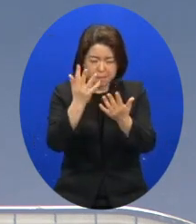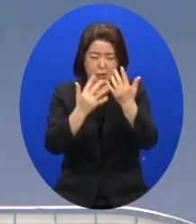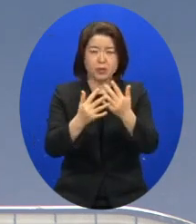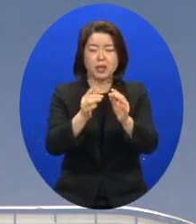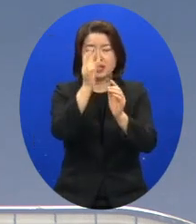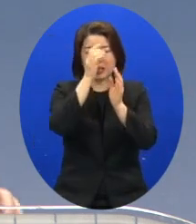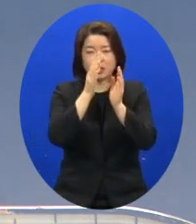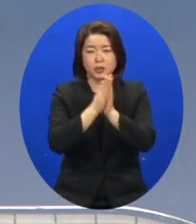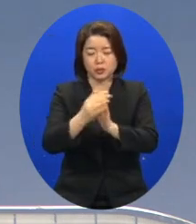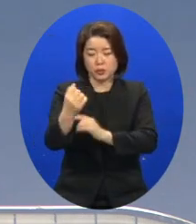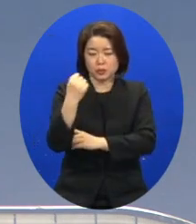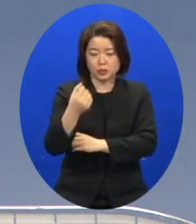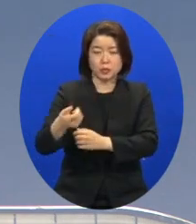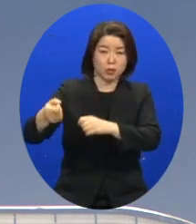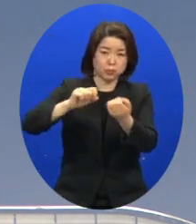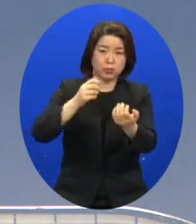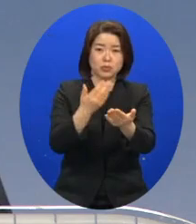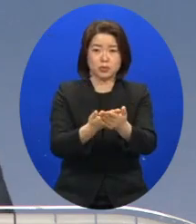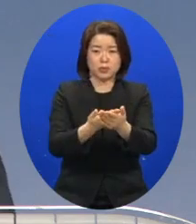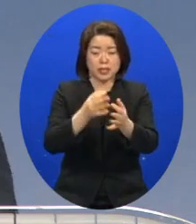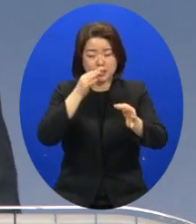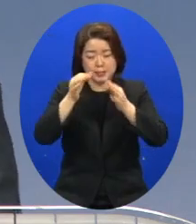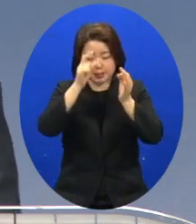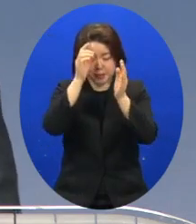우리가 언제 부어 주셨어 통성으로 기도하게 된